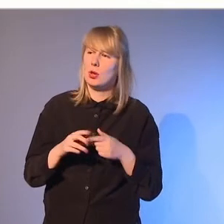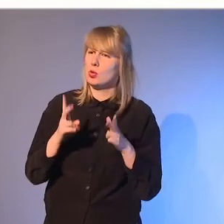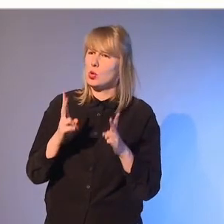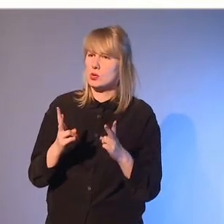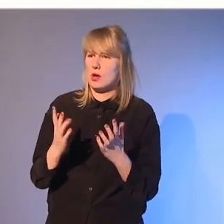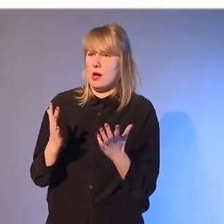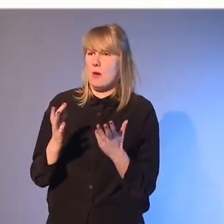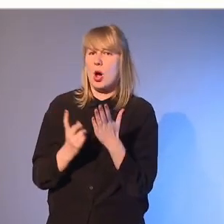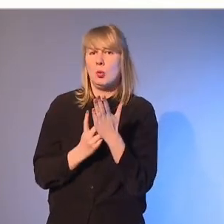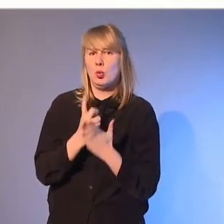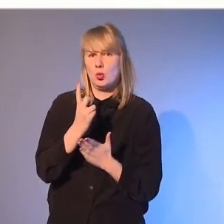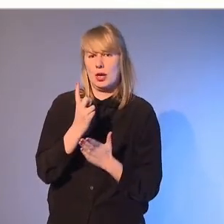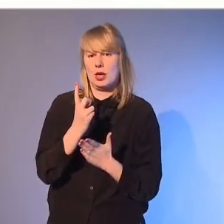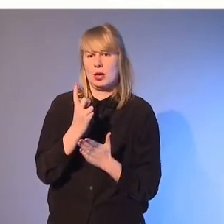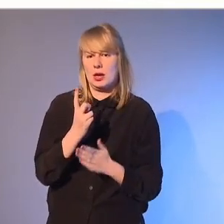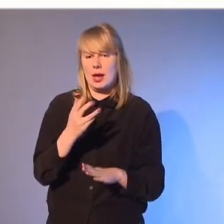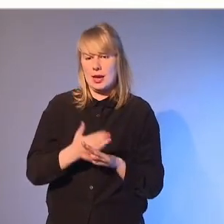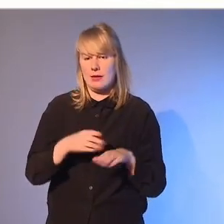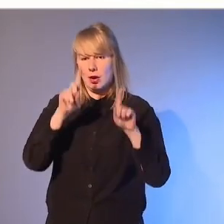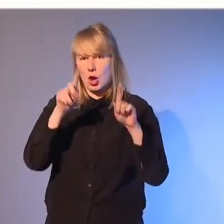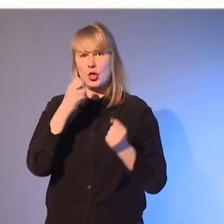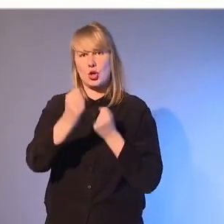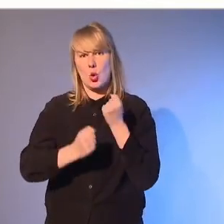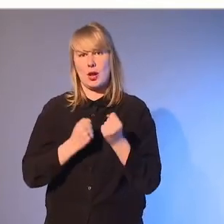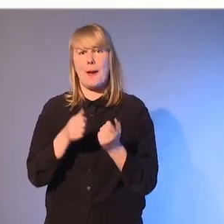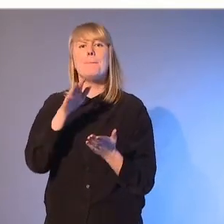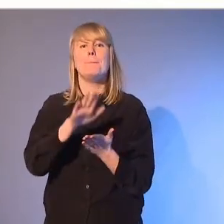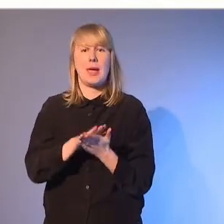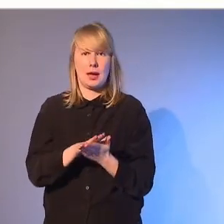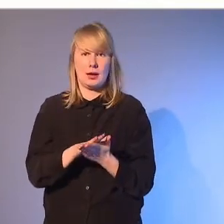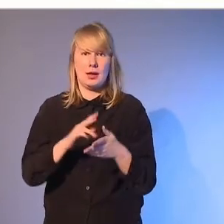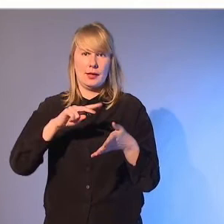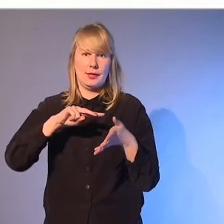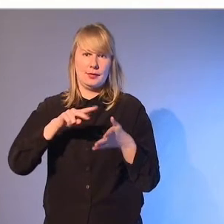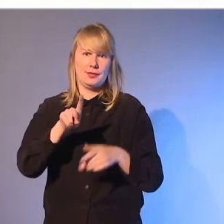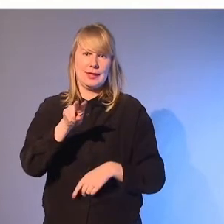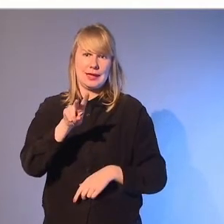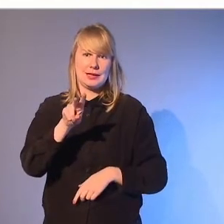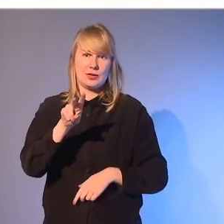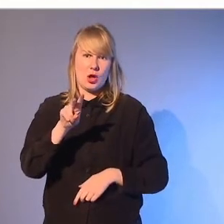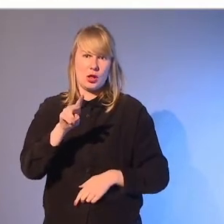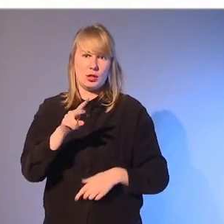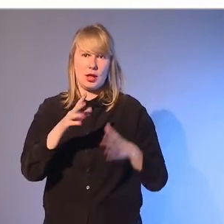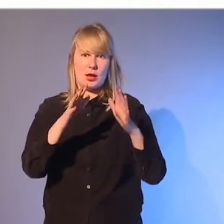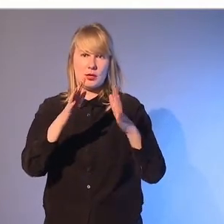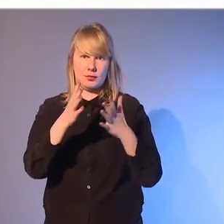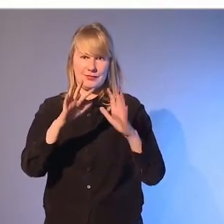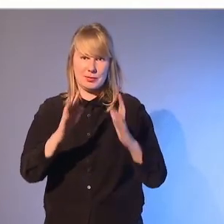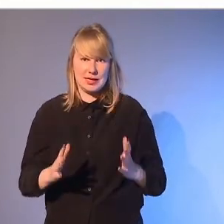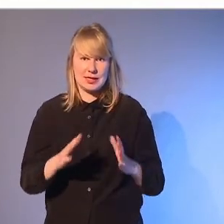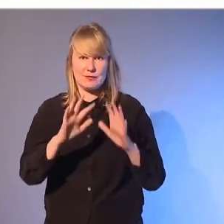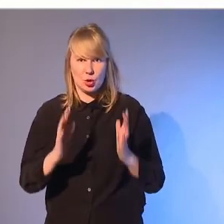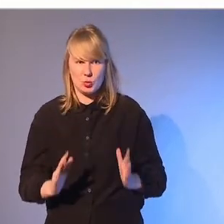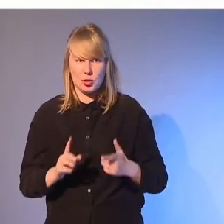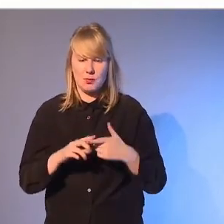er mulig at elever kan gjøre med hjelp av digitale fremstillingsformer. Og det